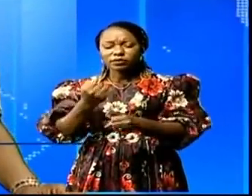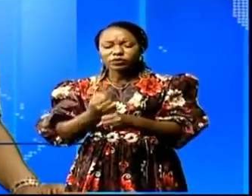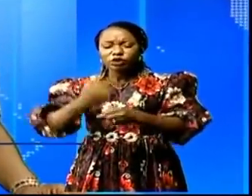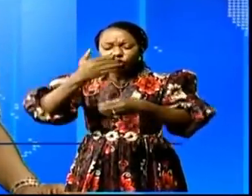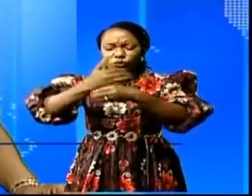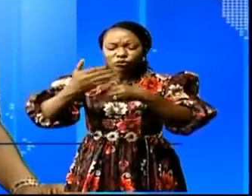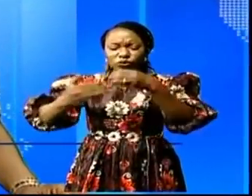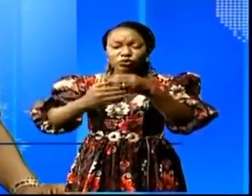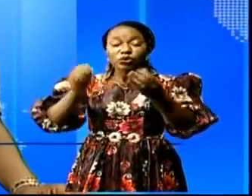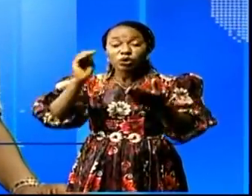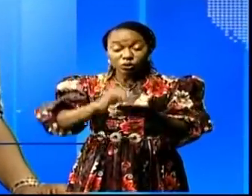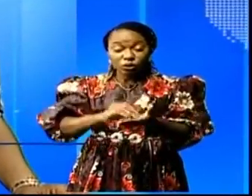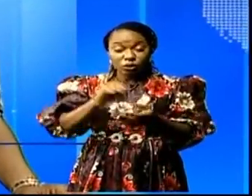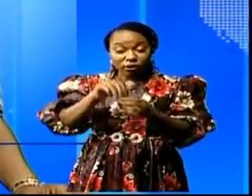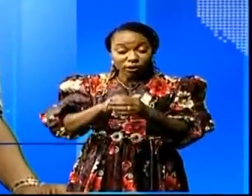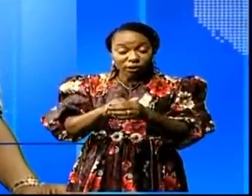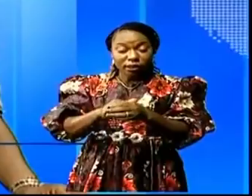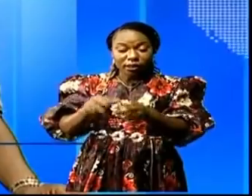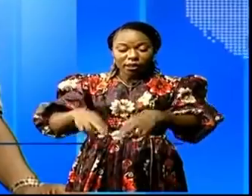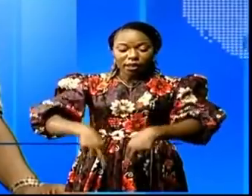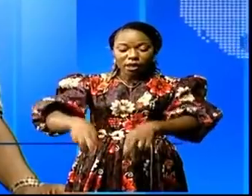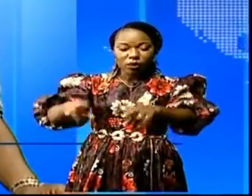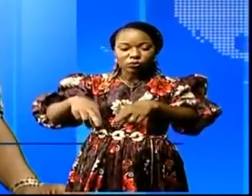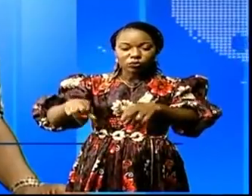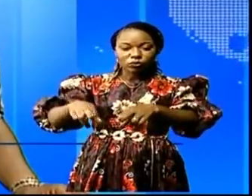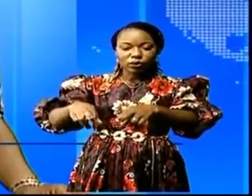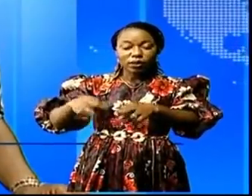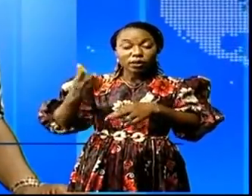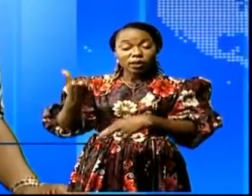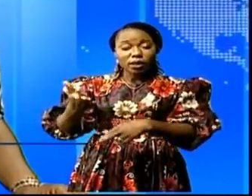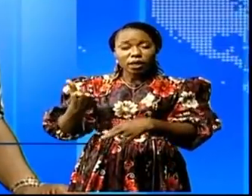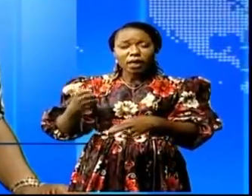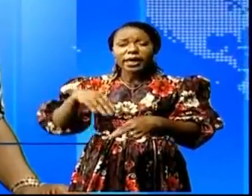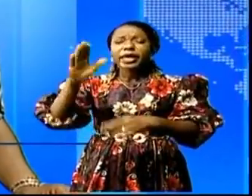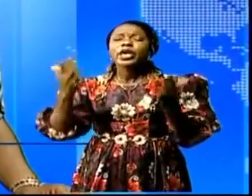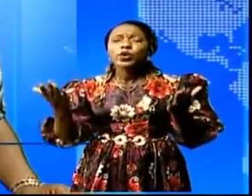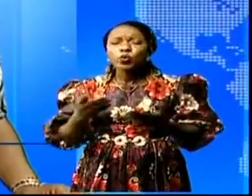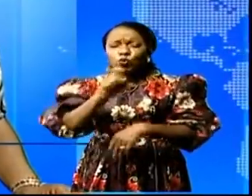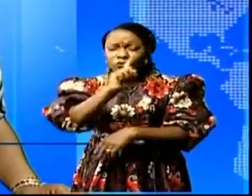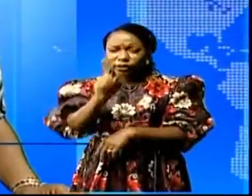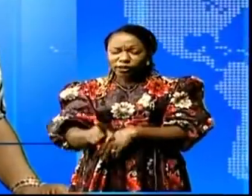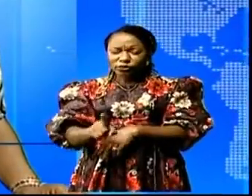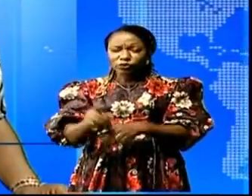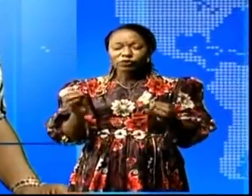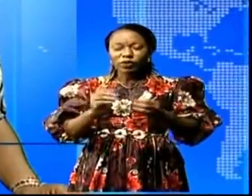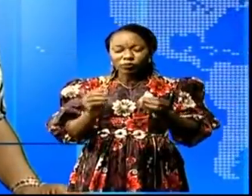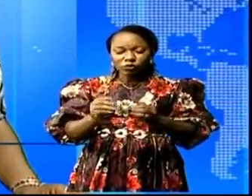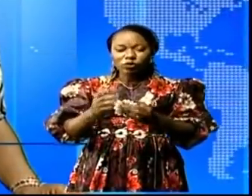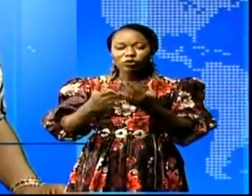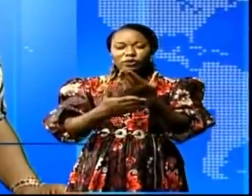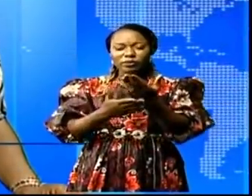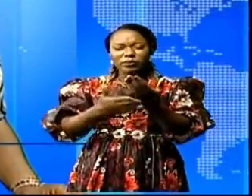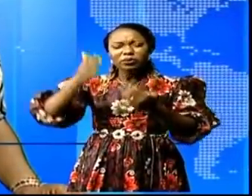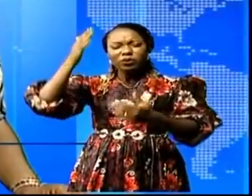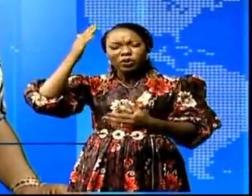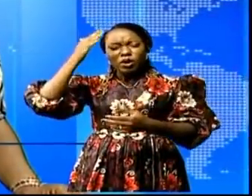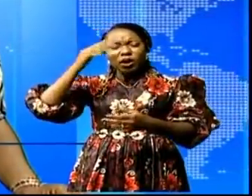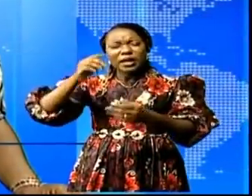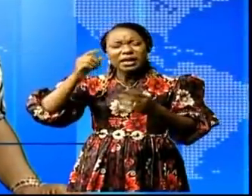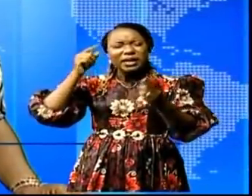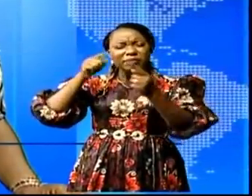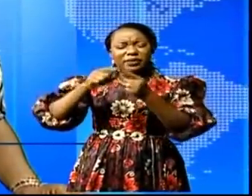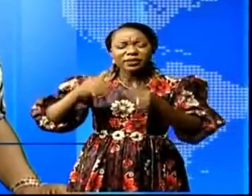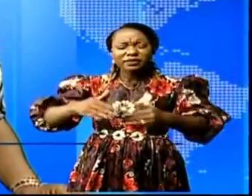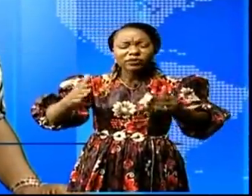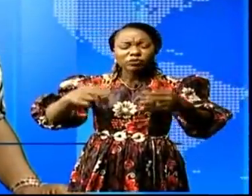cette partie de la chaussée. Nos reporters ont fait le déplacement sur le lieu pour savoir le quid de l'avancement